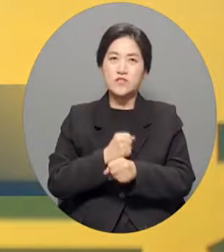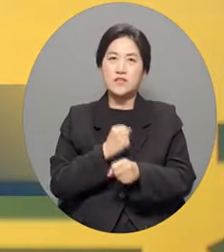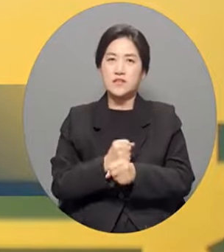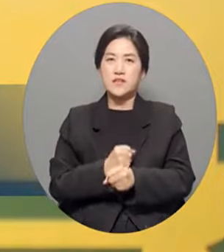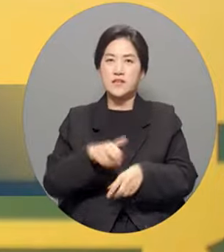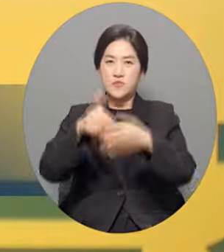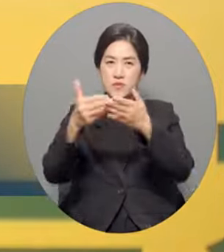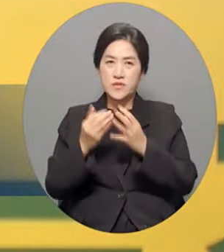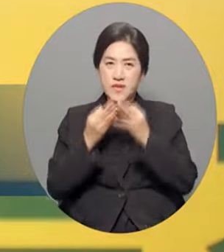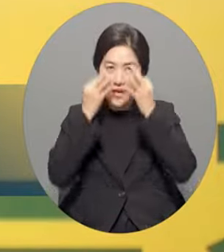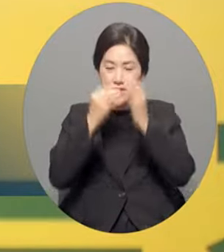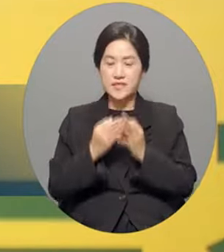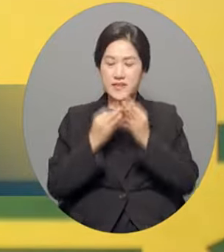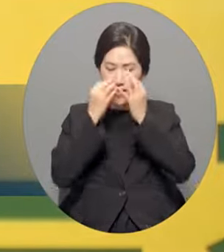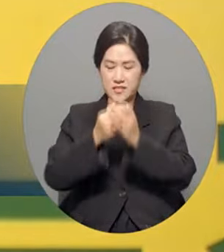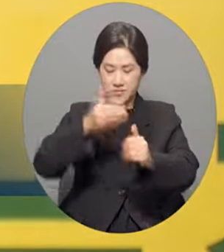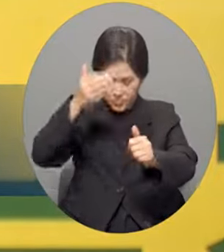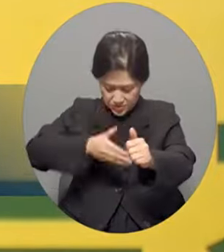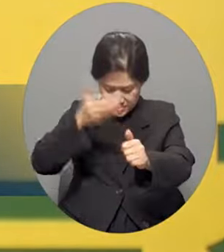주시길